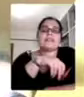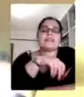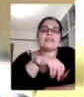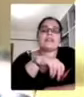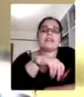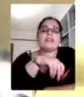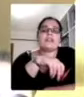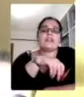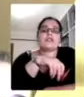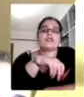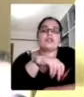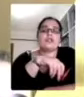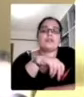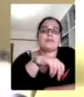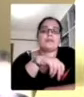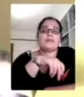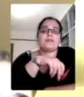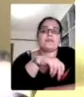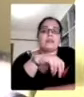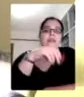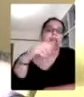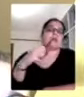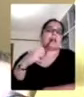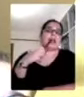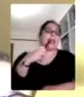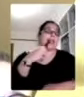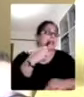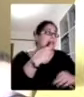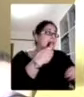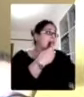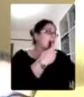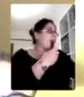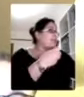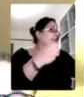Barış Bey, size Lütfen. önerim o zaman şu olur.